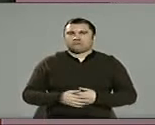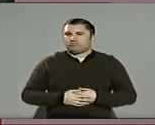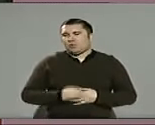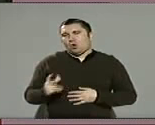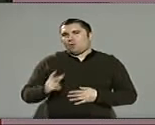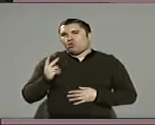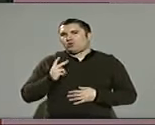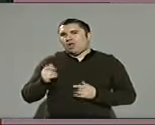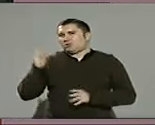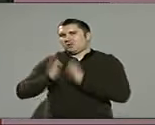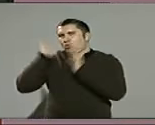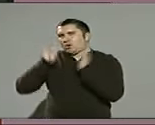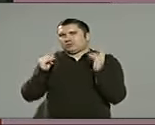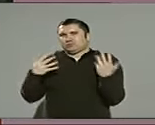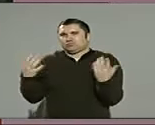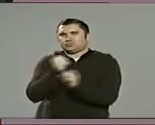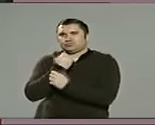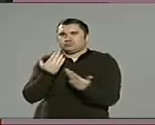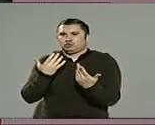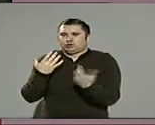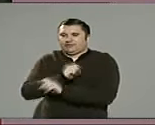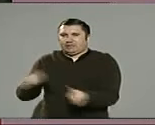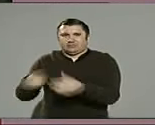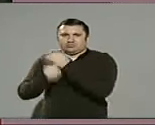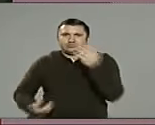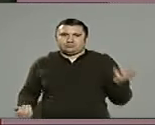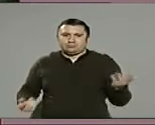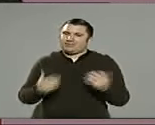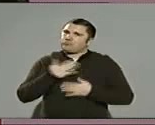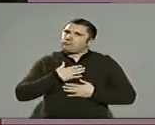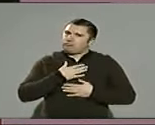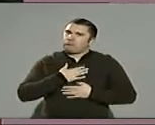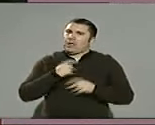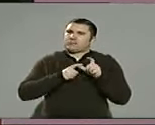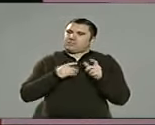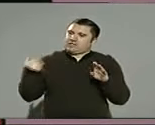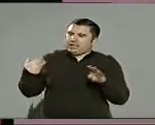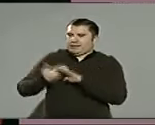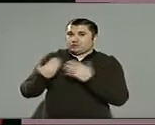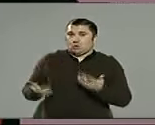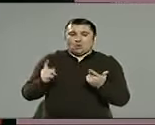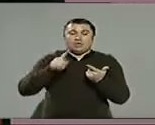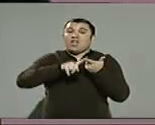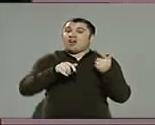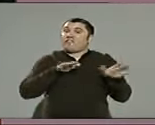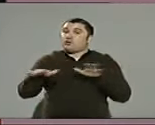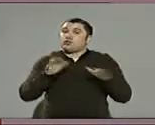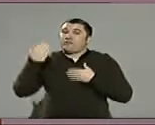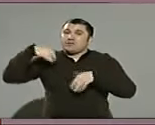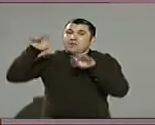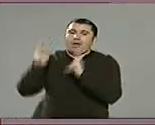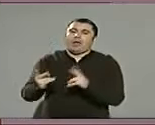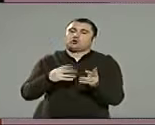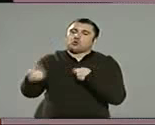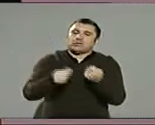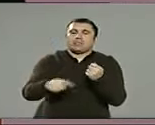Diese Mehrheit war stets bei uns, bei der SPD, zu Hause. Aber wir brauchen auch eine wirtschaftliche Mehrheit. Das sind Unternehmer,